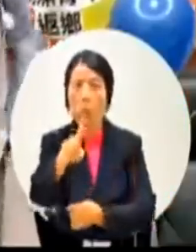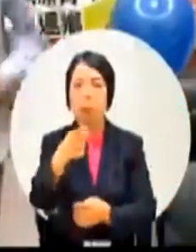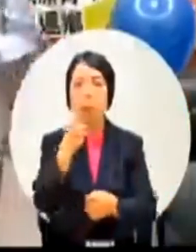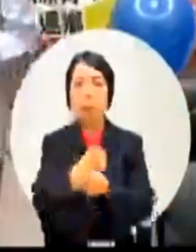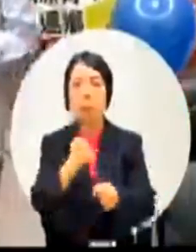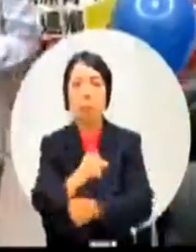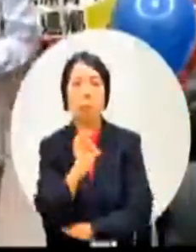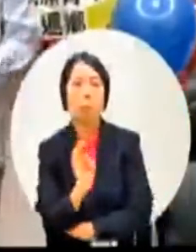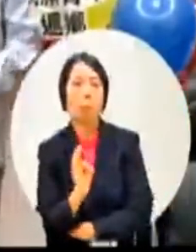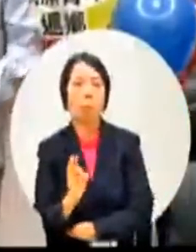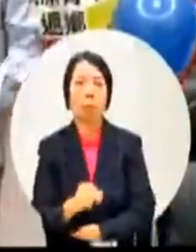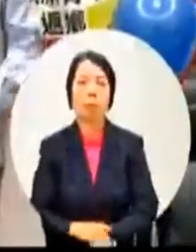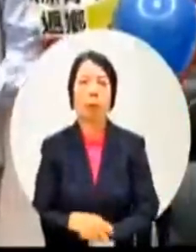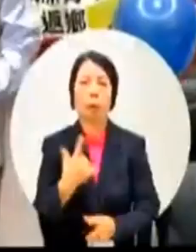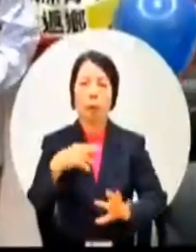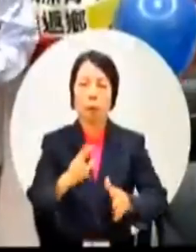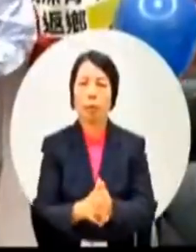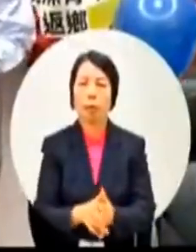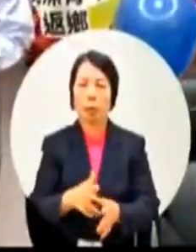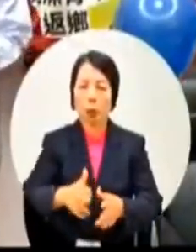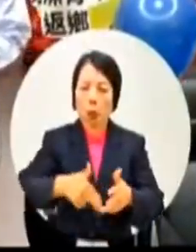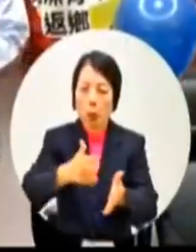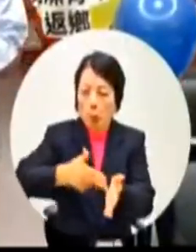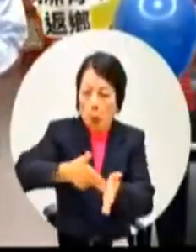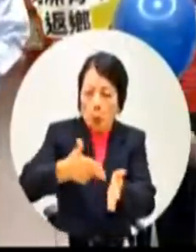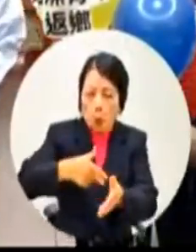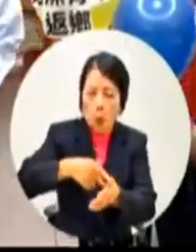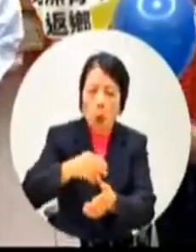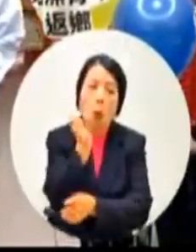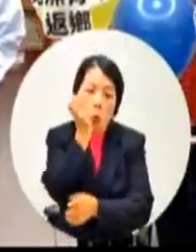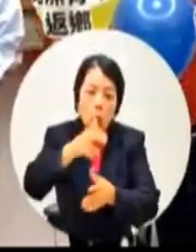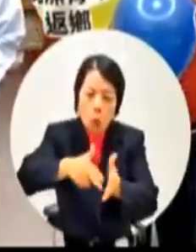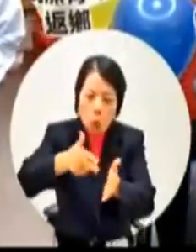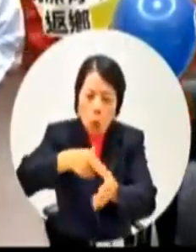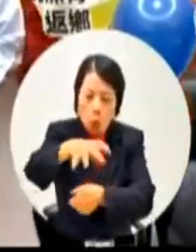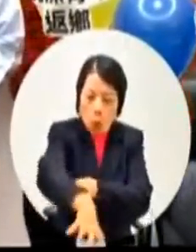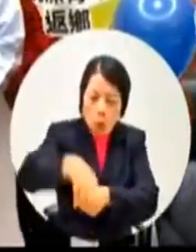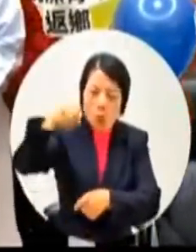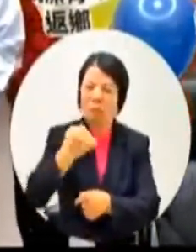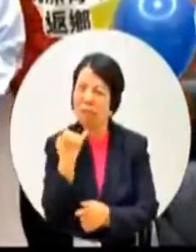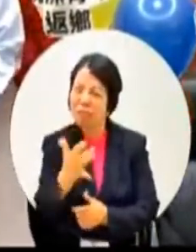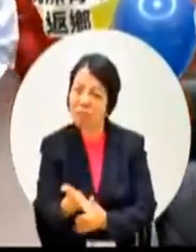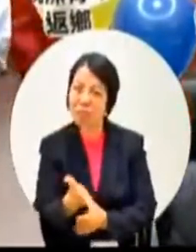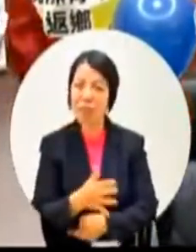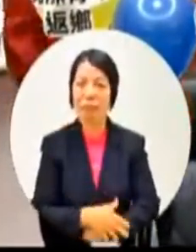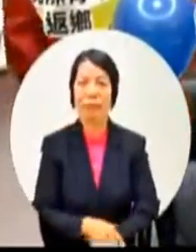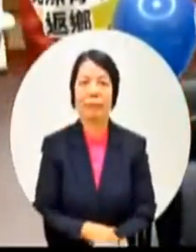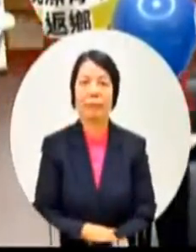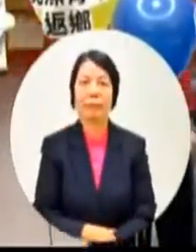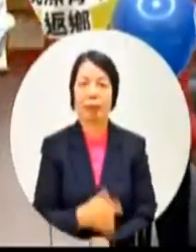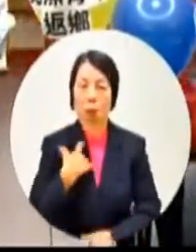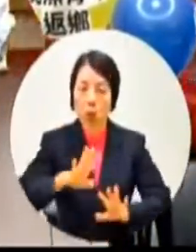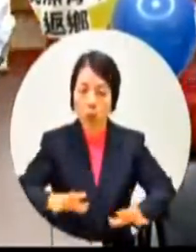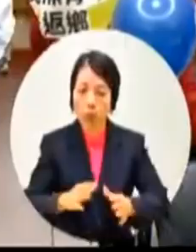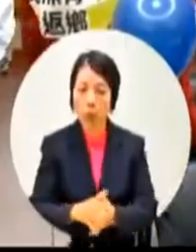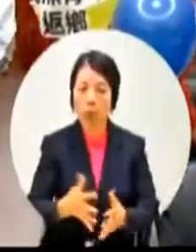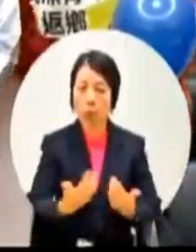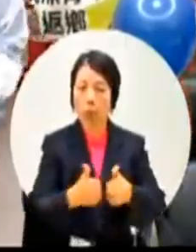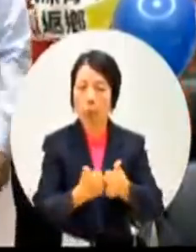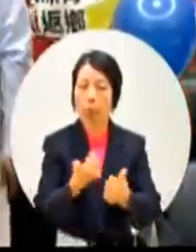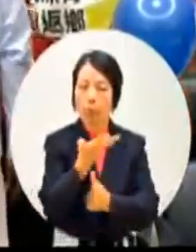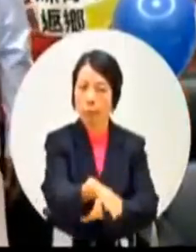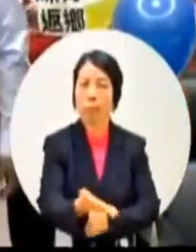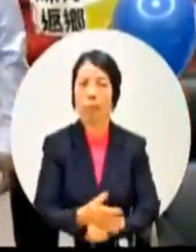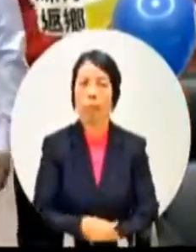好？来，你讲一下，请答复。来，市长，我给你机会啦。啊，我们哦，坦白从宽，吼，好